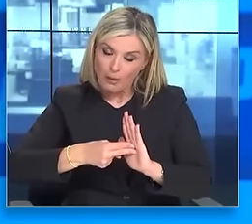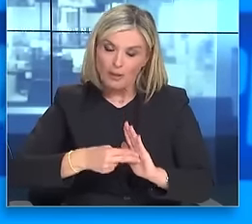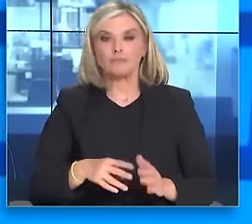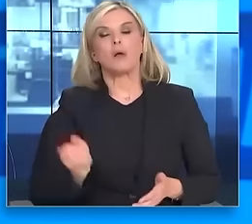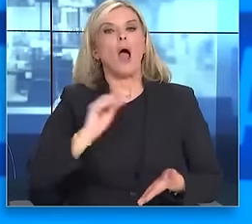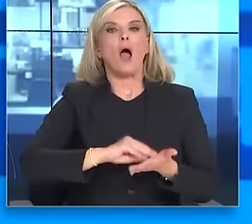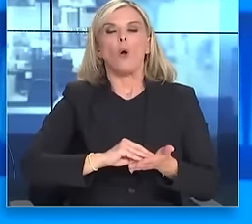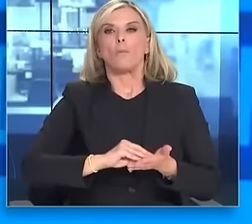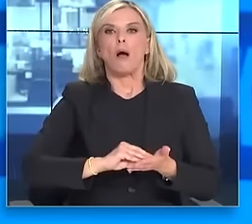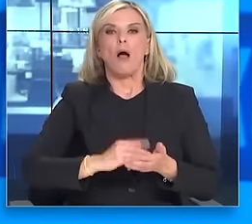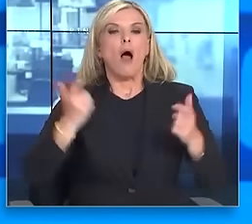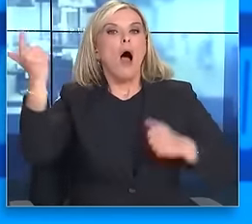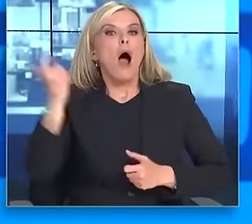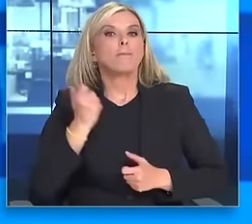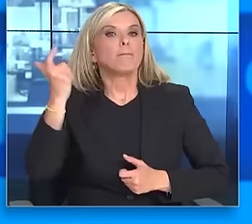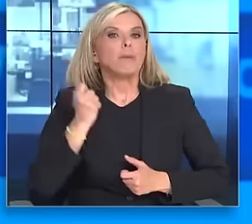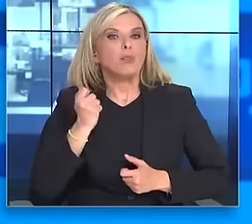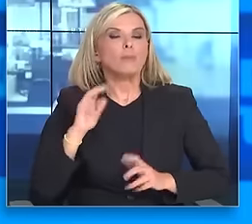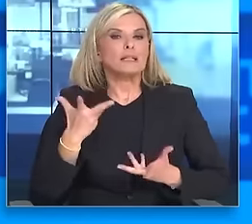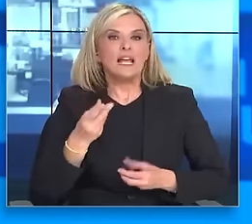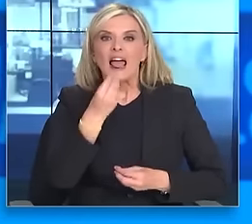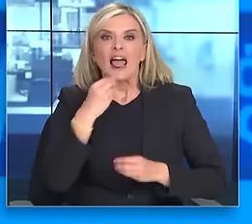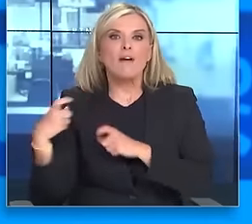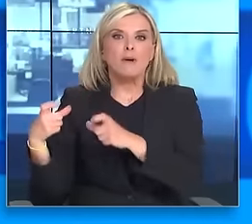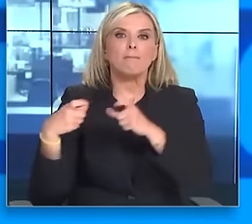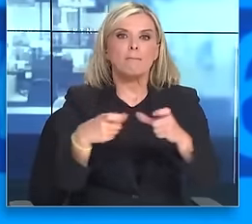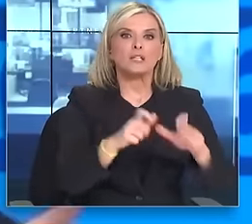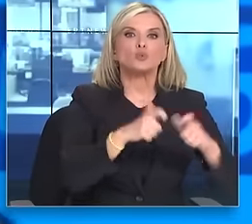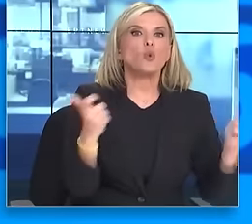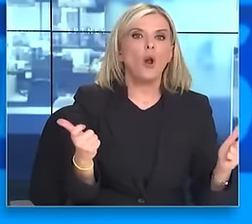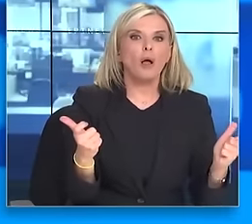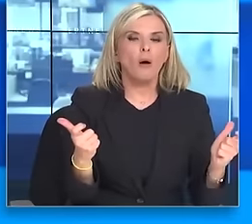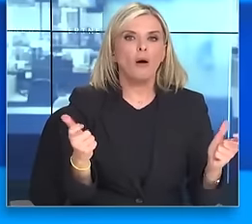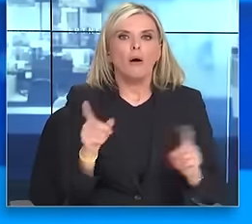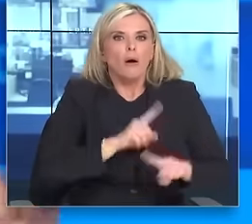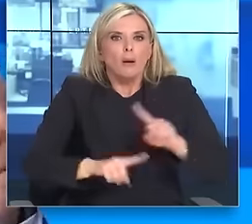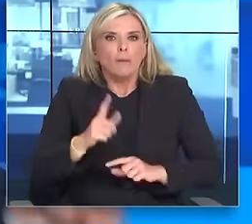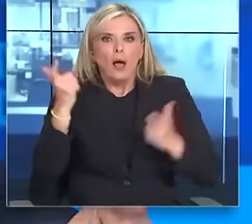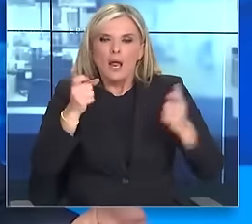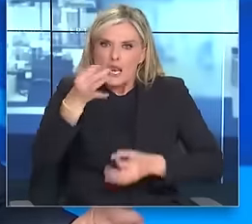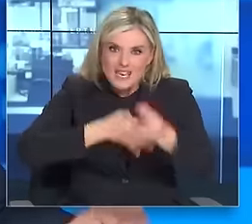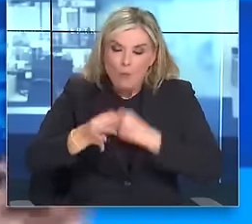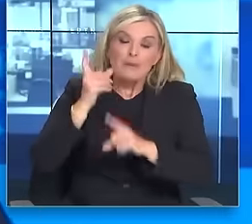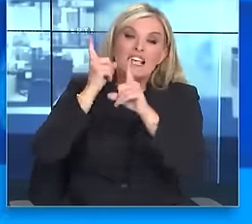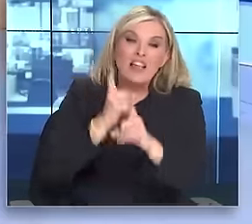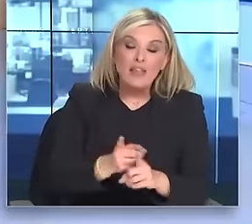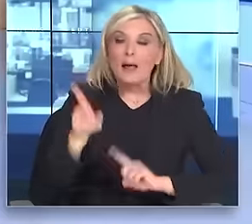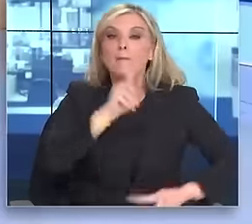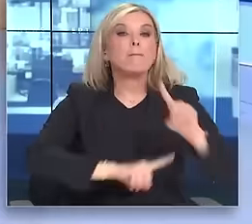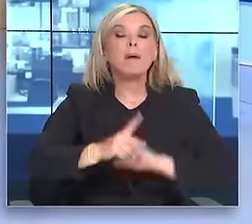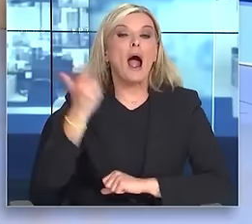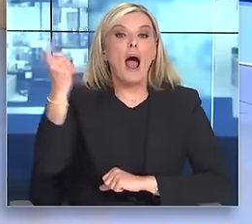δίνουμε για να κόψουμε τα γεύματα τα οποία δίνουμε στα σχολεία. Ποια επιδόματα να κόψουμε. Να έρθει να μας το πει η αντιπολίτευση. Αν θέλει να